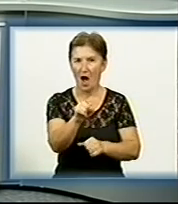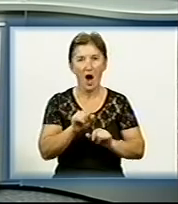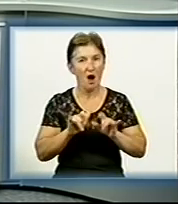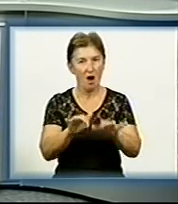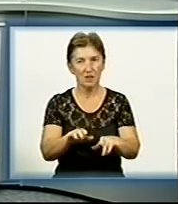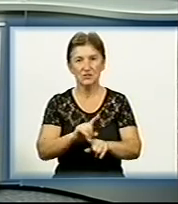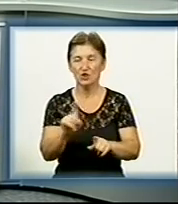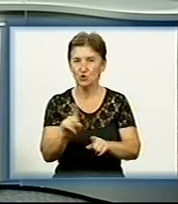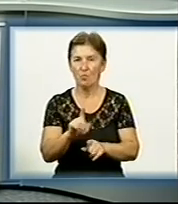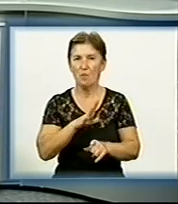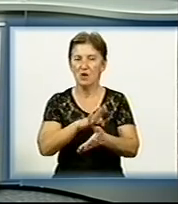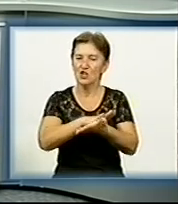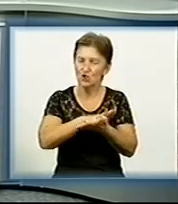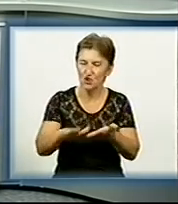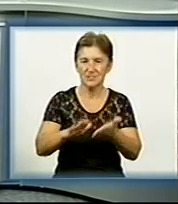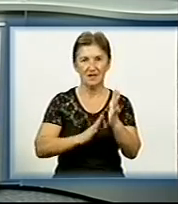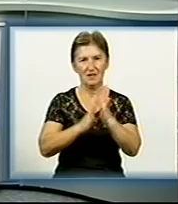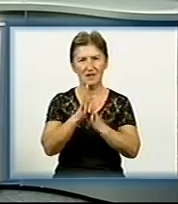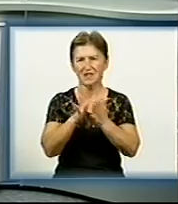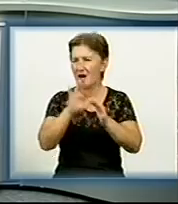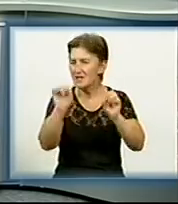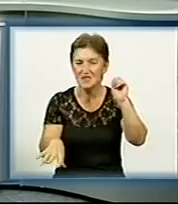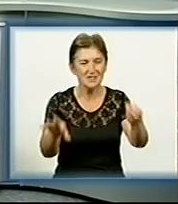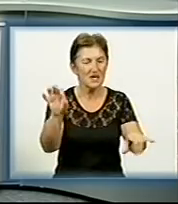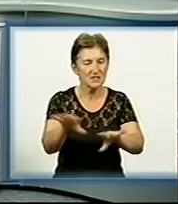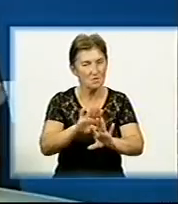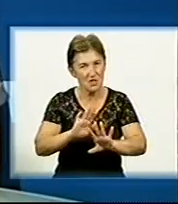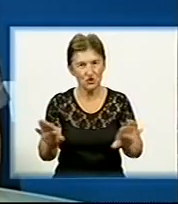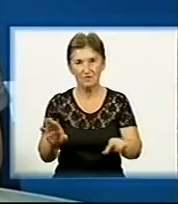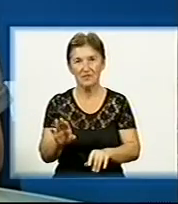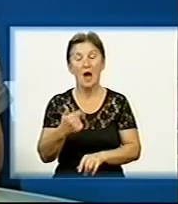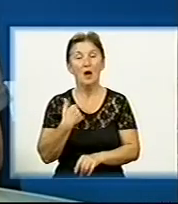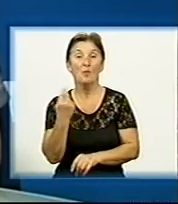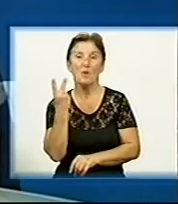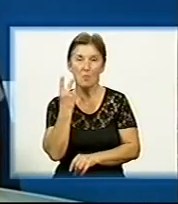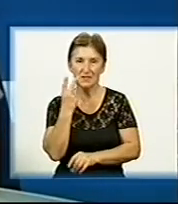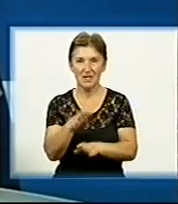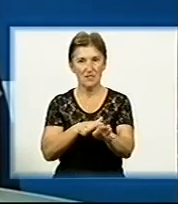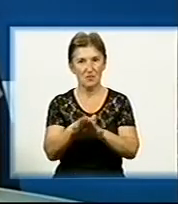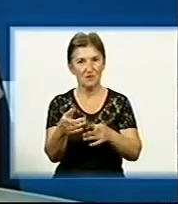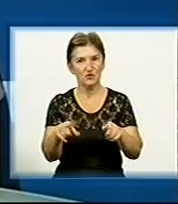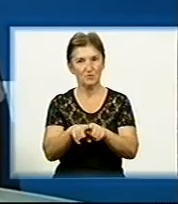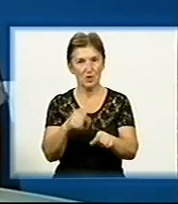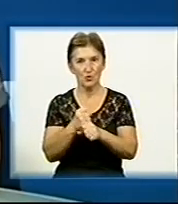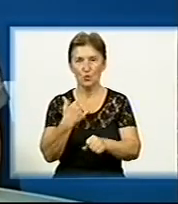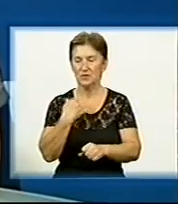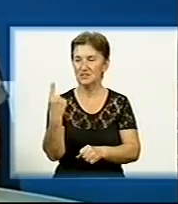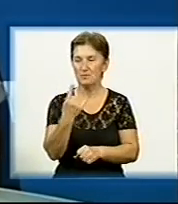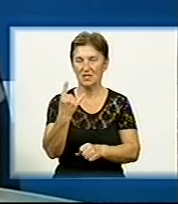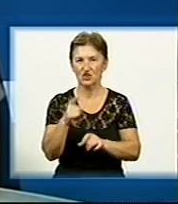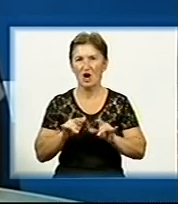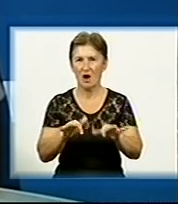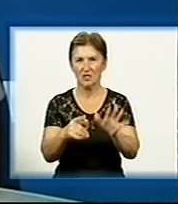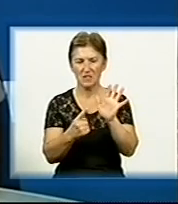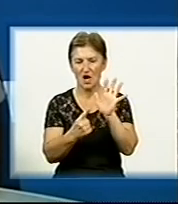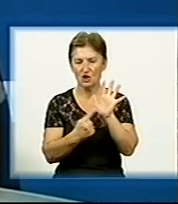з приводу того, щоб був чистий ліс, щоб не засмічували його? Ми постійно проводимо цю роботу, і у нас перша акція, яка вже